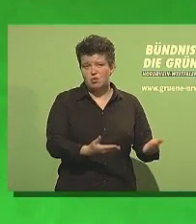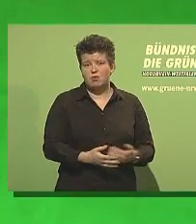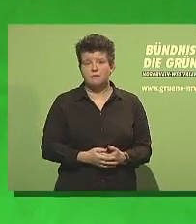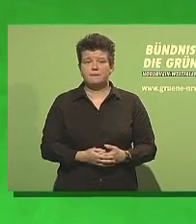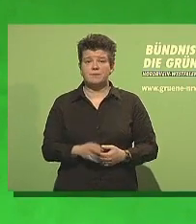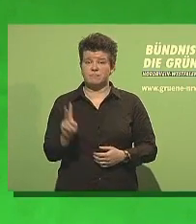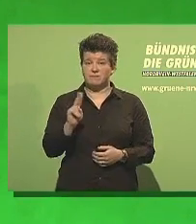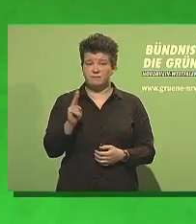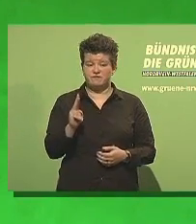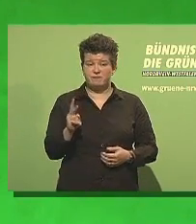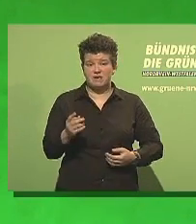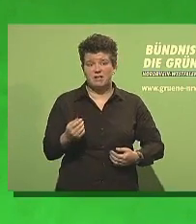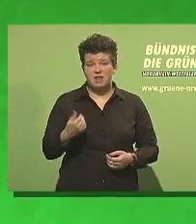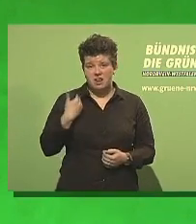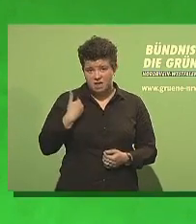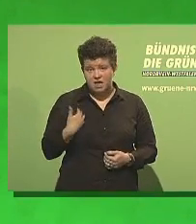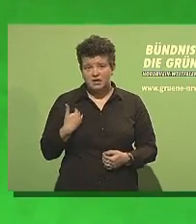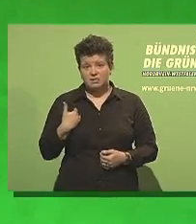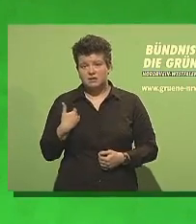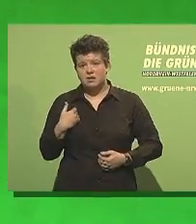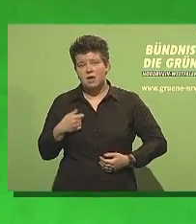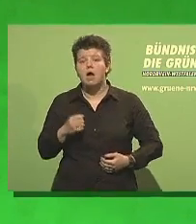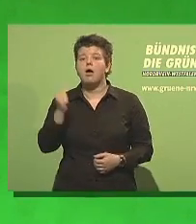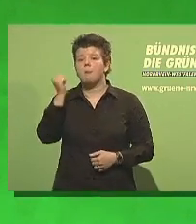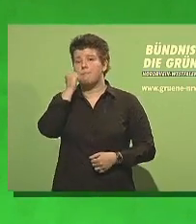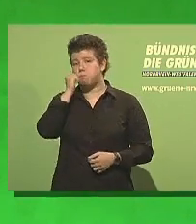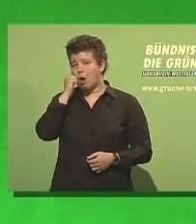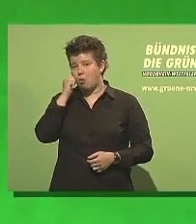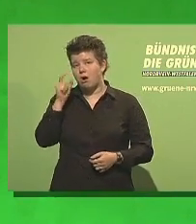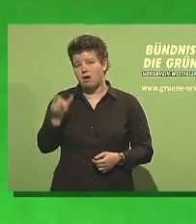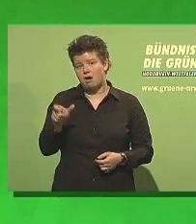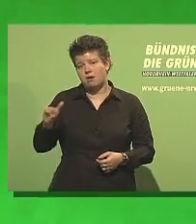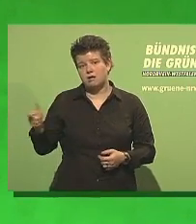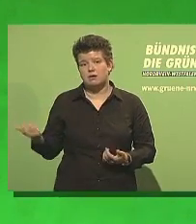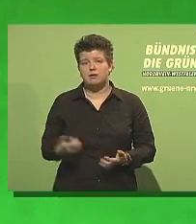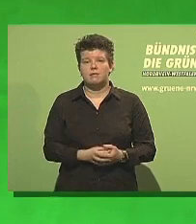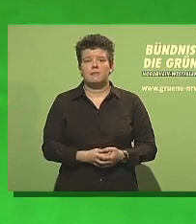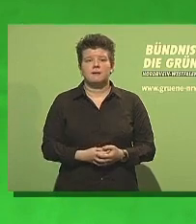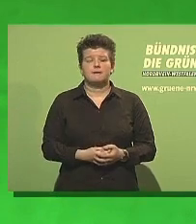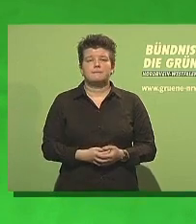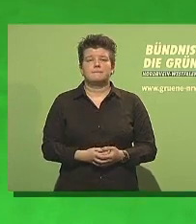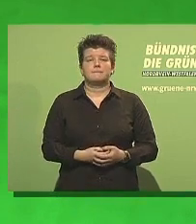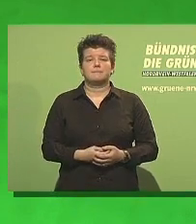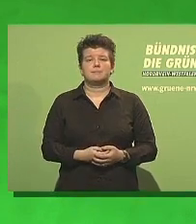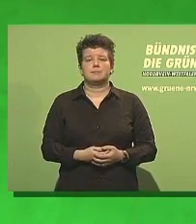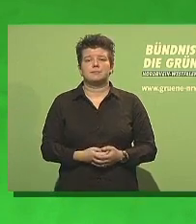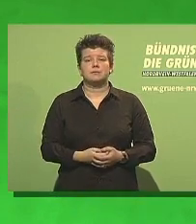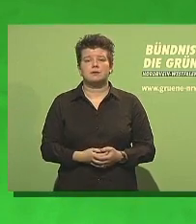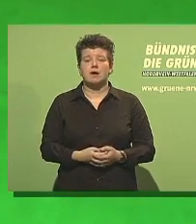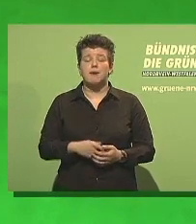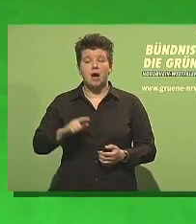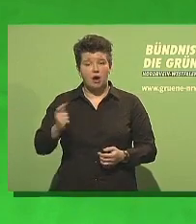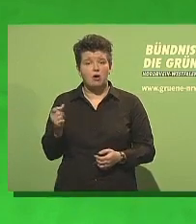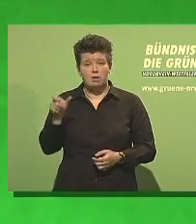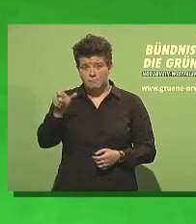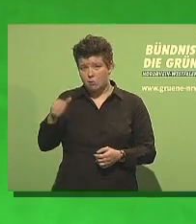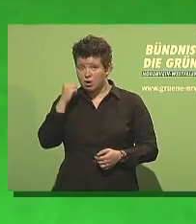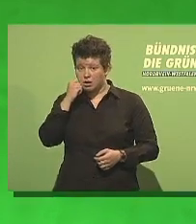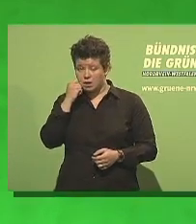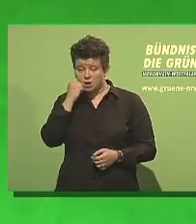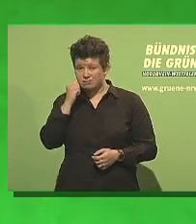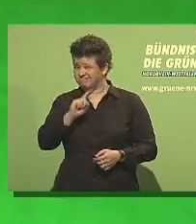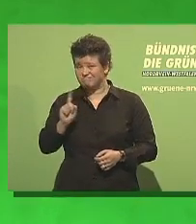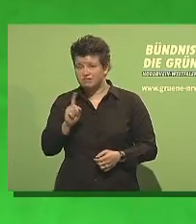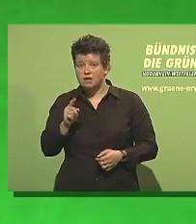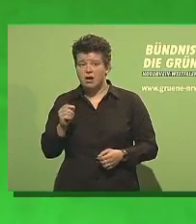sind die Leidtragenden? Das sind die Milchbauern, das sind die bäuerlichen Familienbetriebe und das sind am Ende die Verbraucherinnen und Verbraucher.